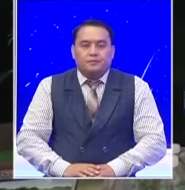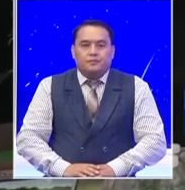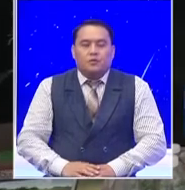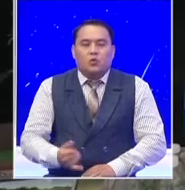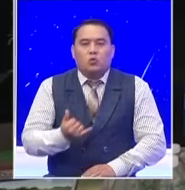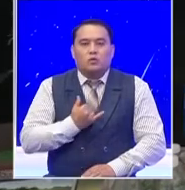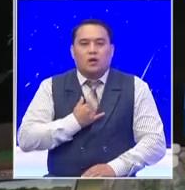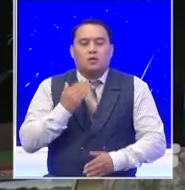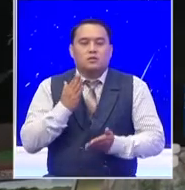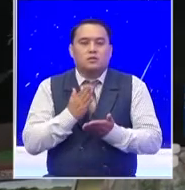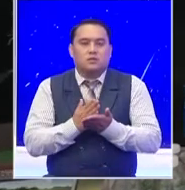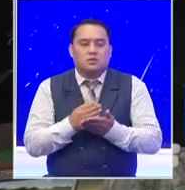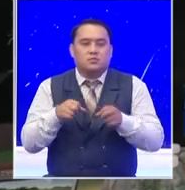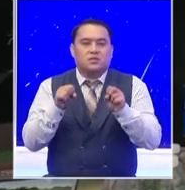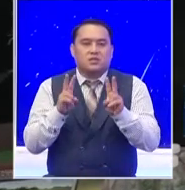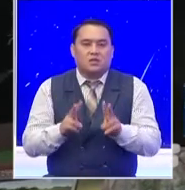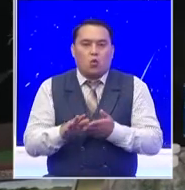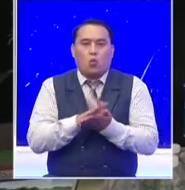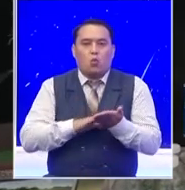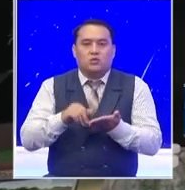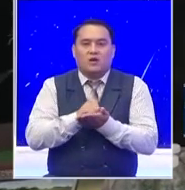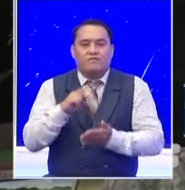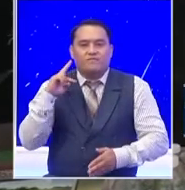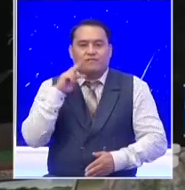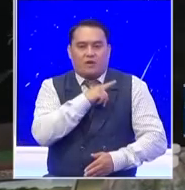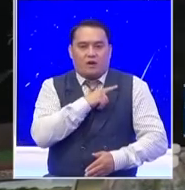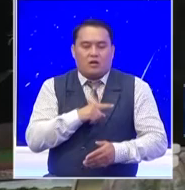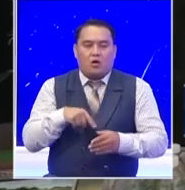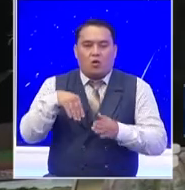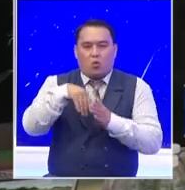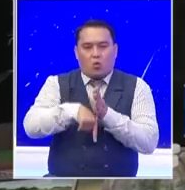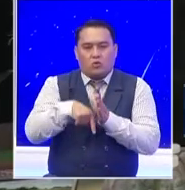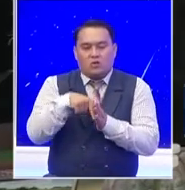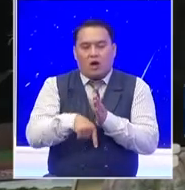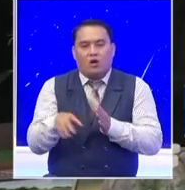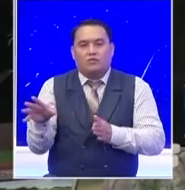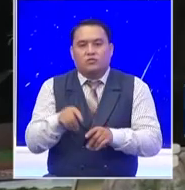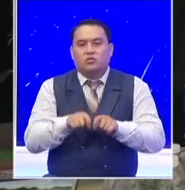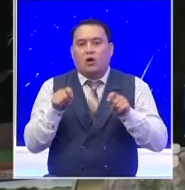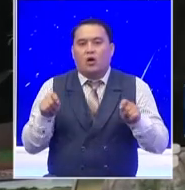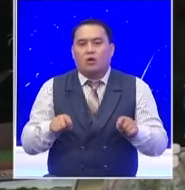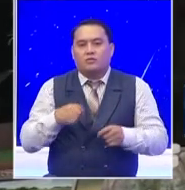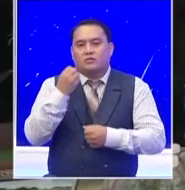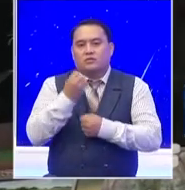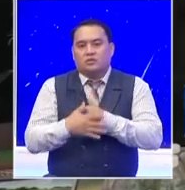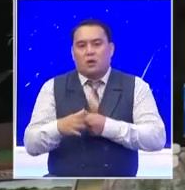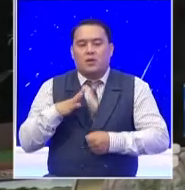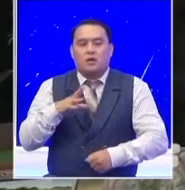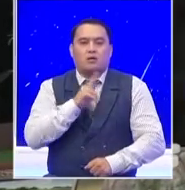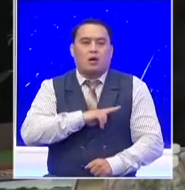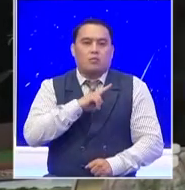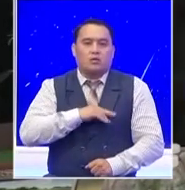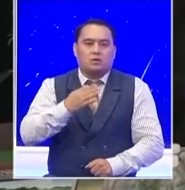Наш препарат под названием «Экстрасол» уничтожает вредителей только на листьях и корнях растений. Я считаю, что нужно создать по стране центры, которые бы работали по